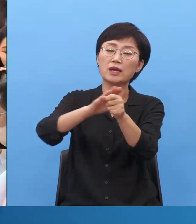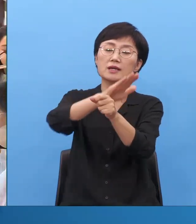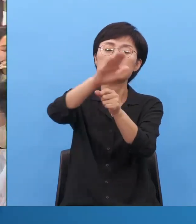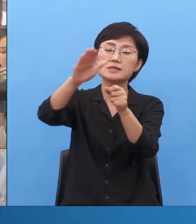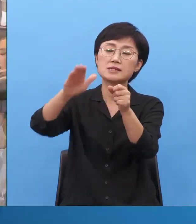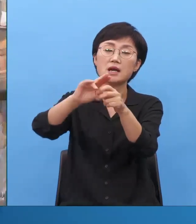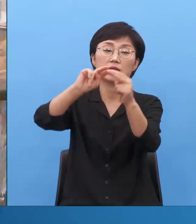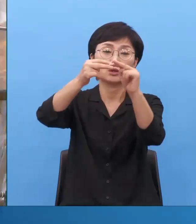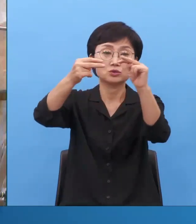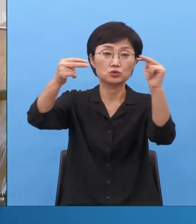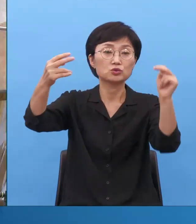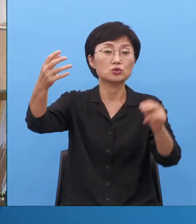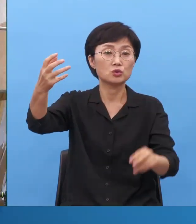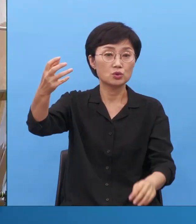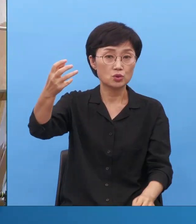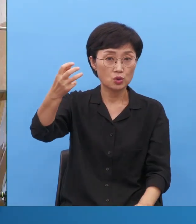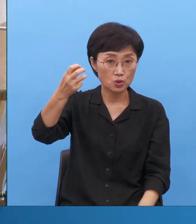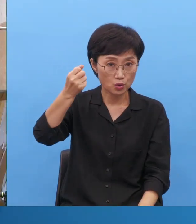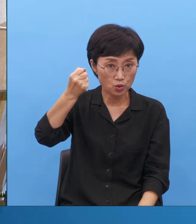주의